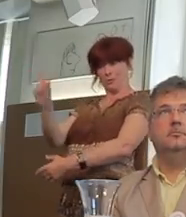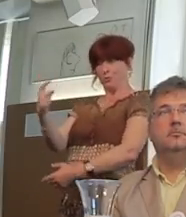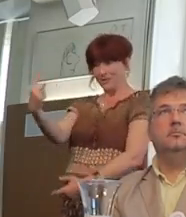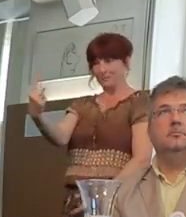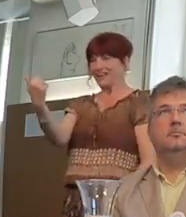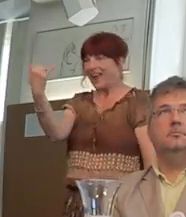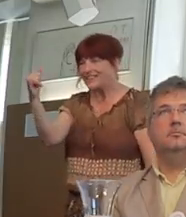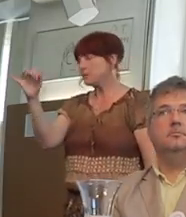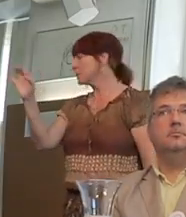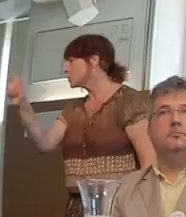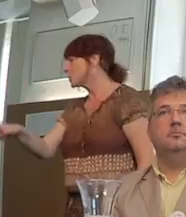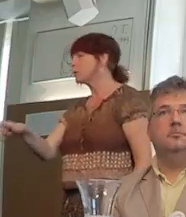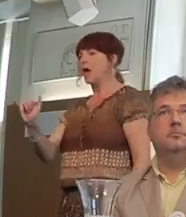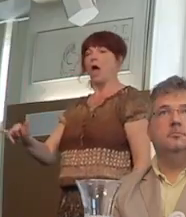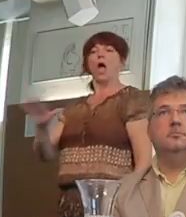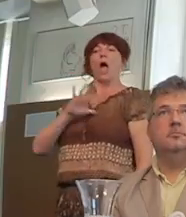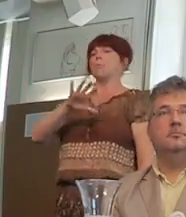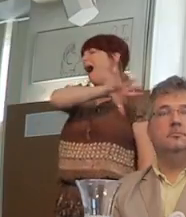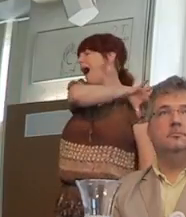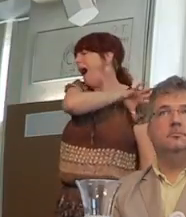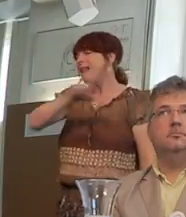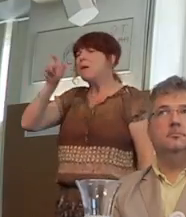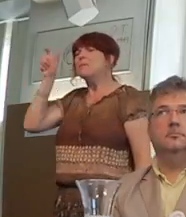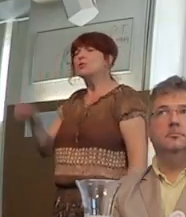ich allen Männern, die